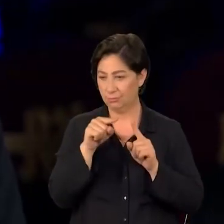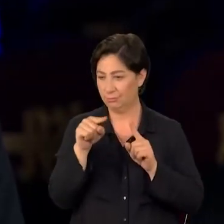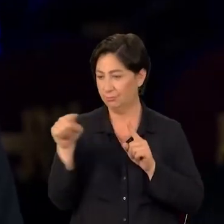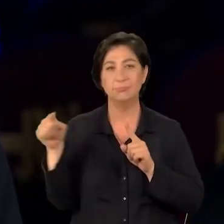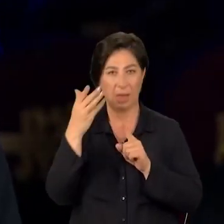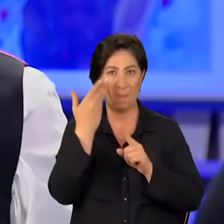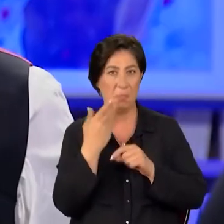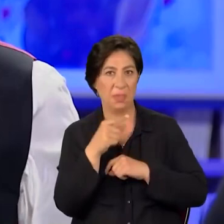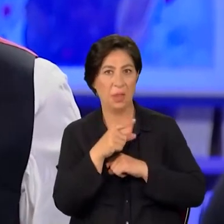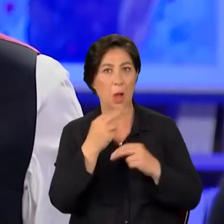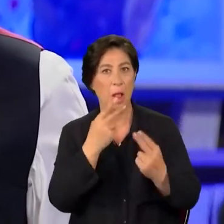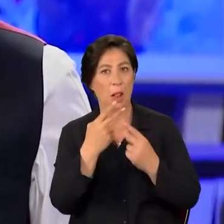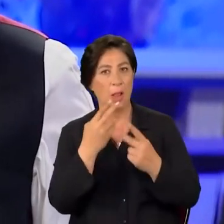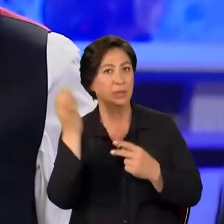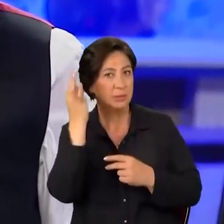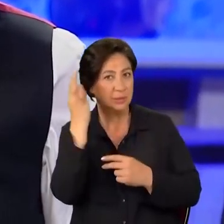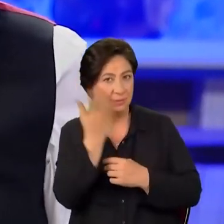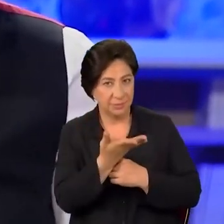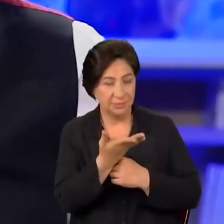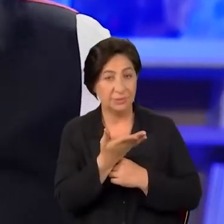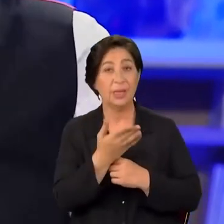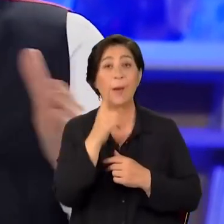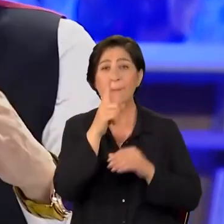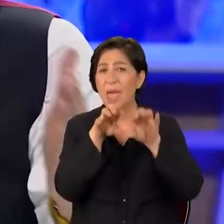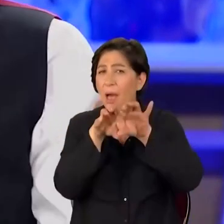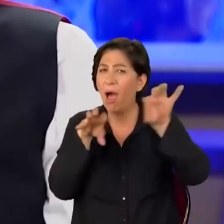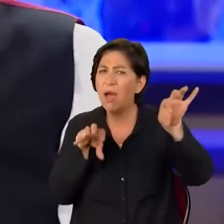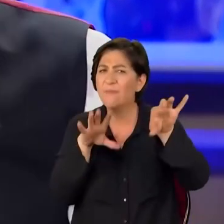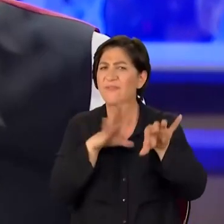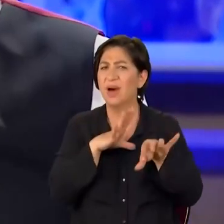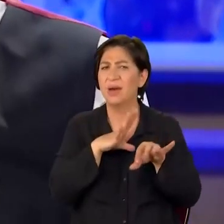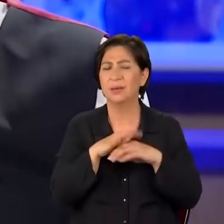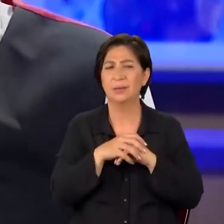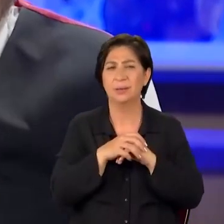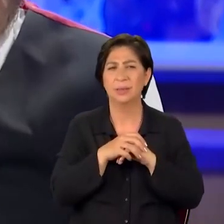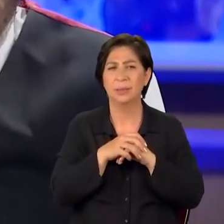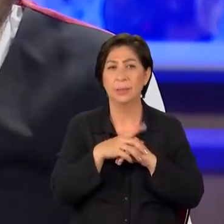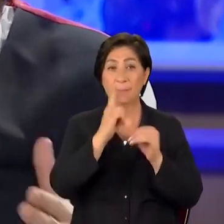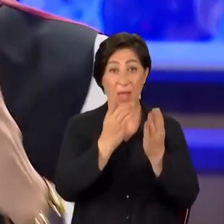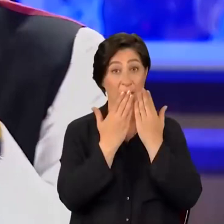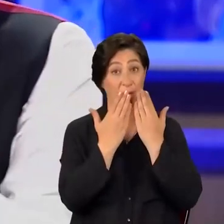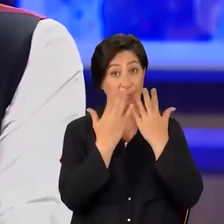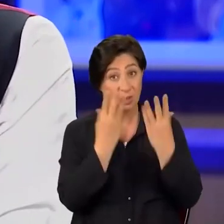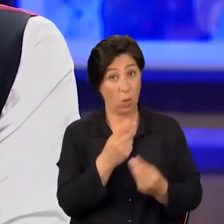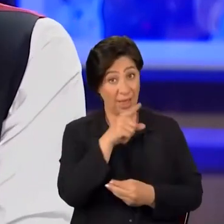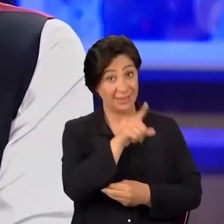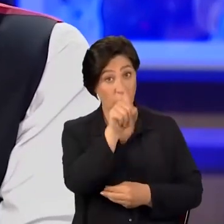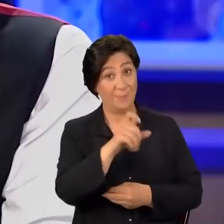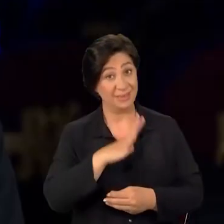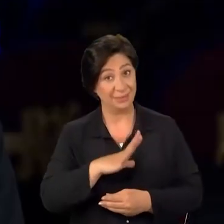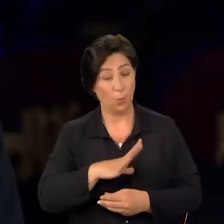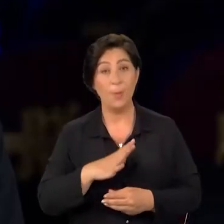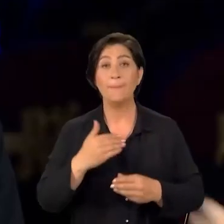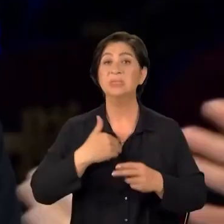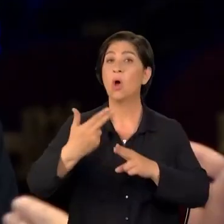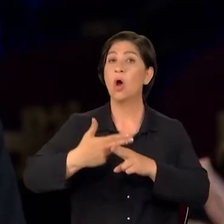şey, şu ana kadar olan konuşmaları. Ama biz şöyle bir ayrımda kaldık. Şimdi bir akademisyen olarak size